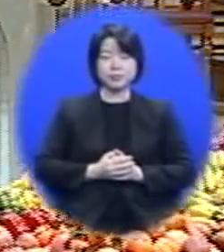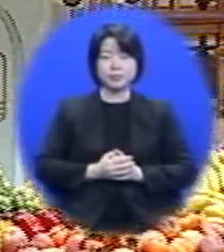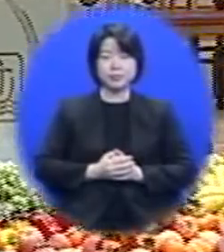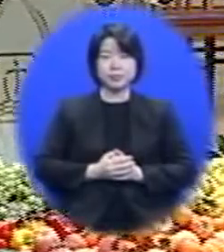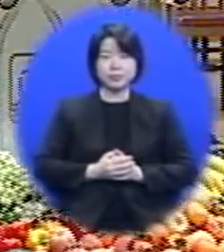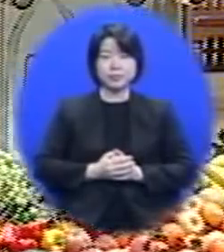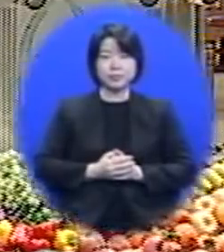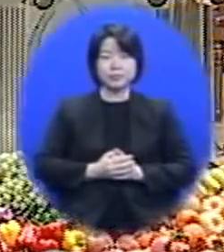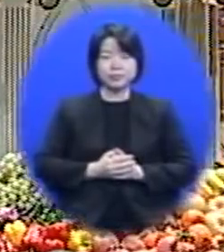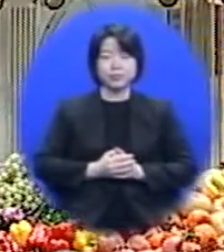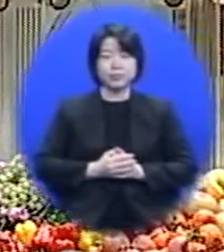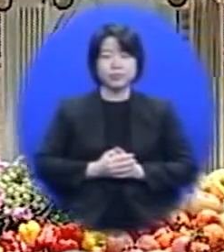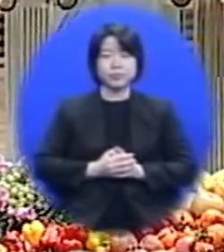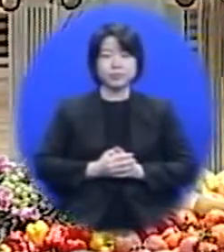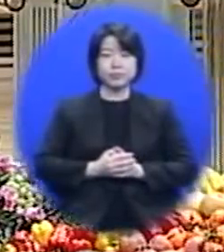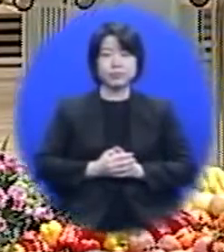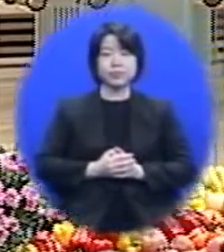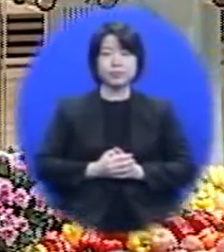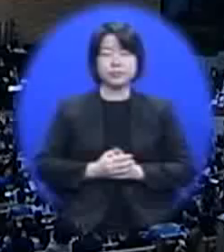감사합니다.